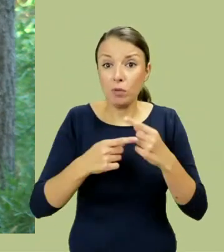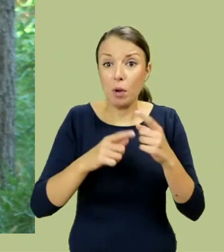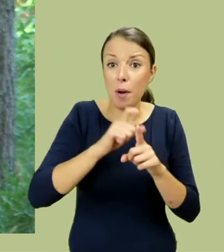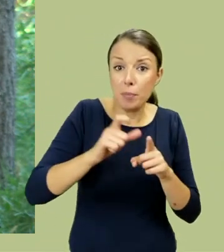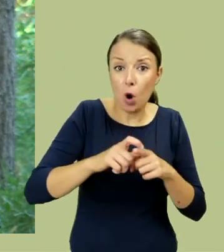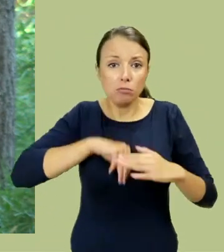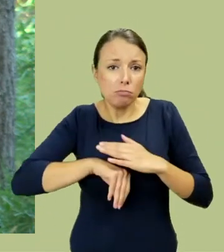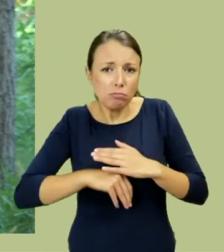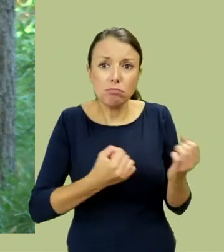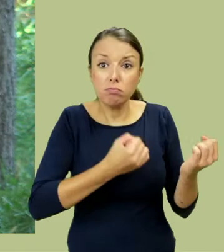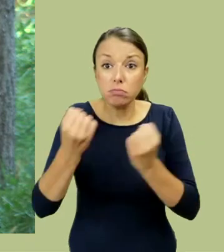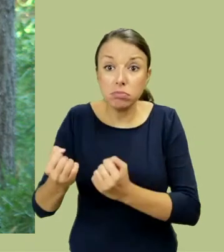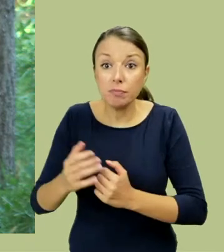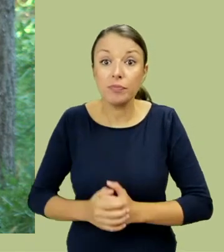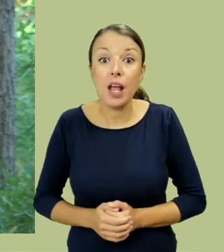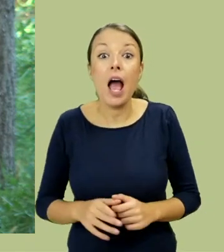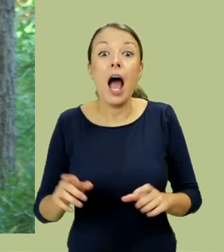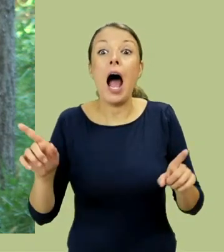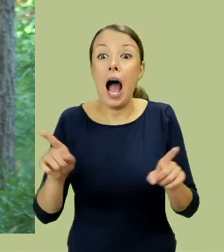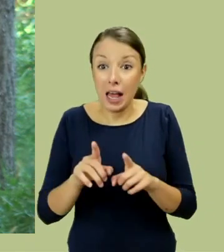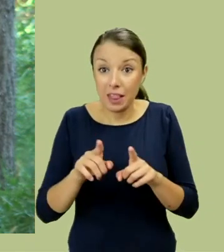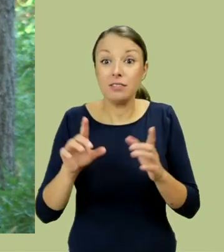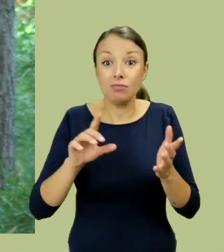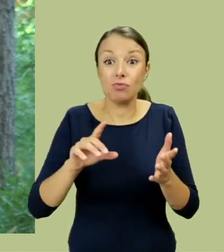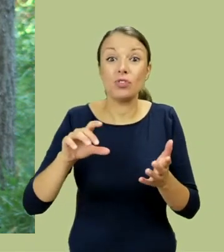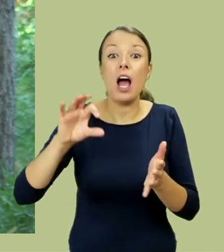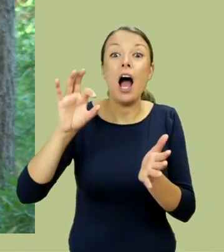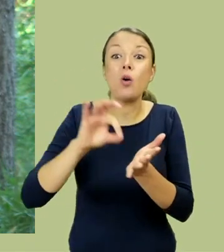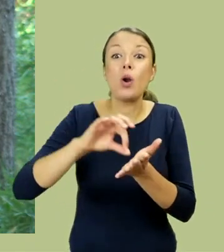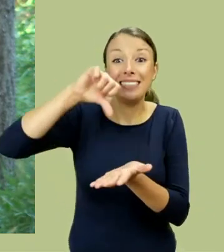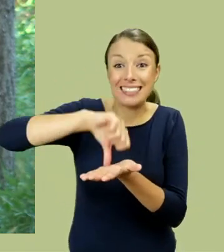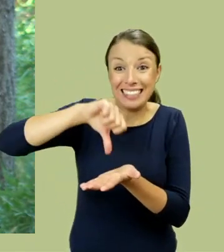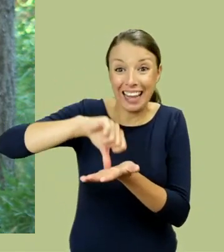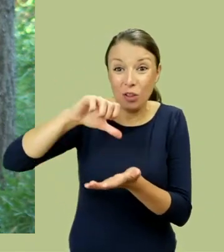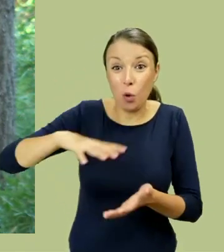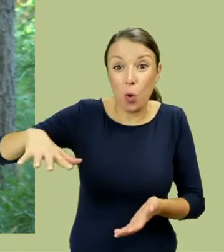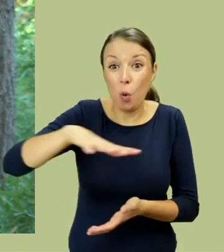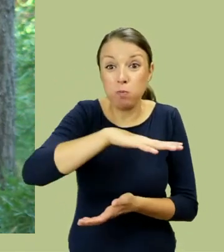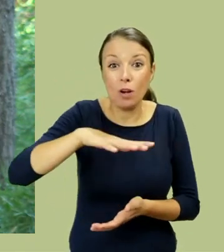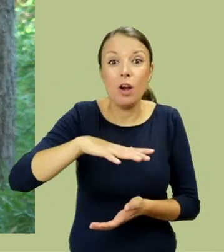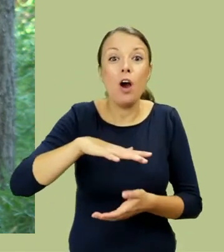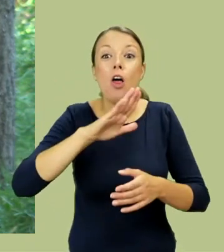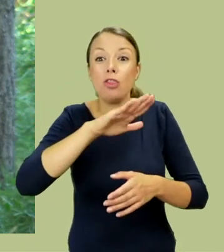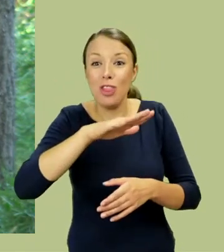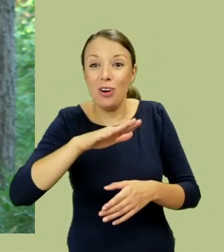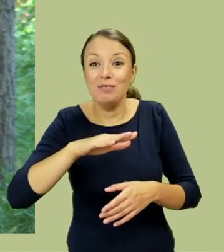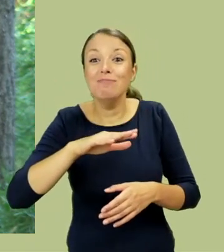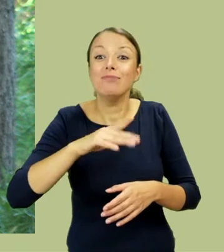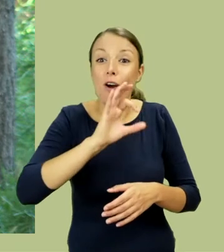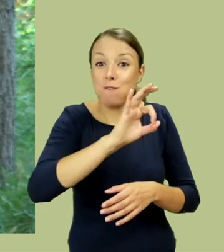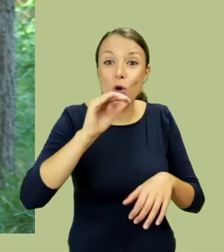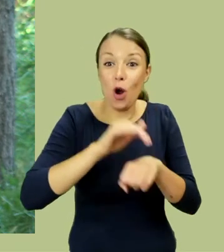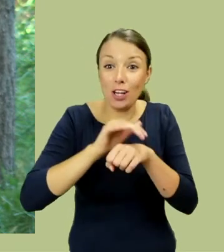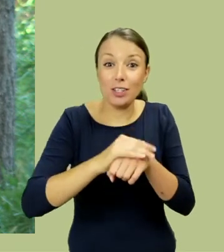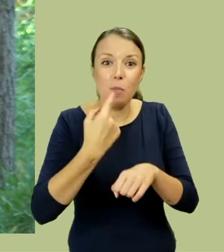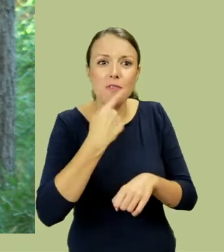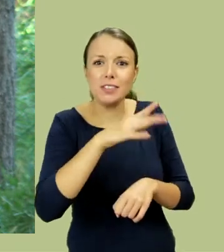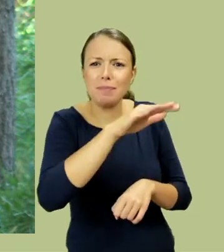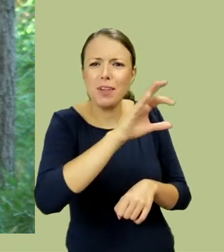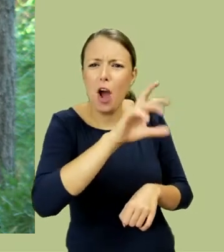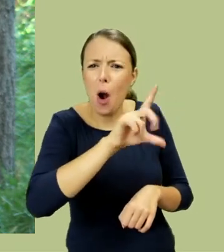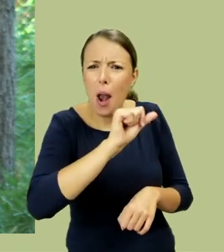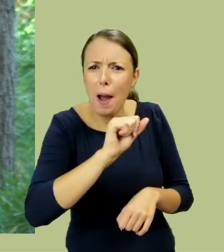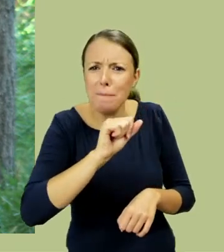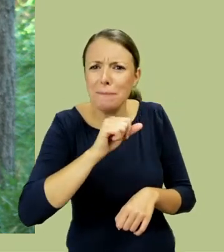nagle Janka złapała ją za rękę i mówi: Ola, pękła mi gumka od majtek. Niestety to było bardzo